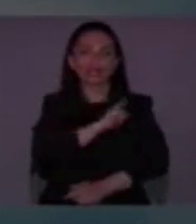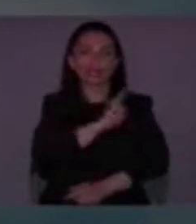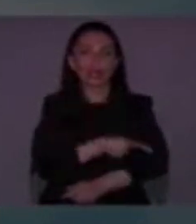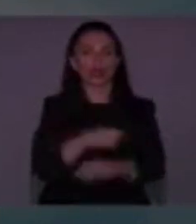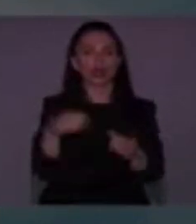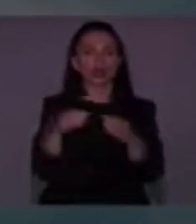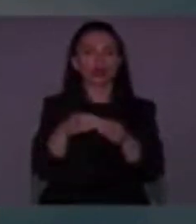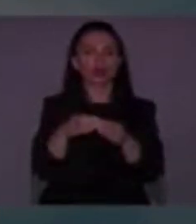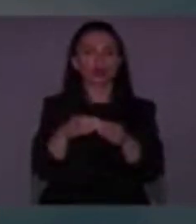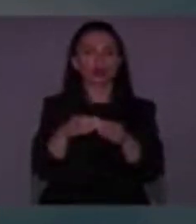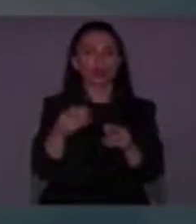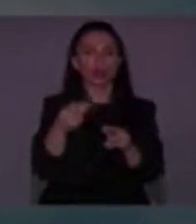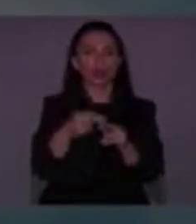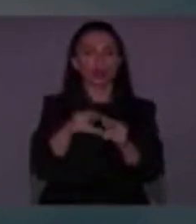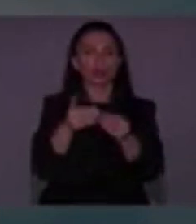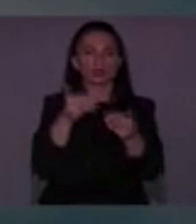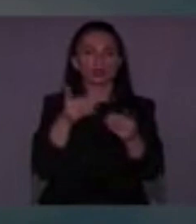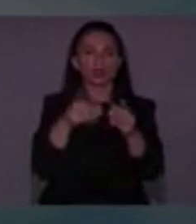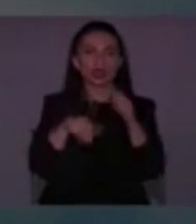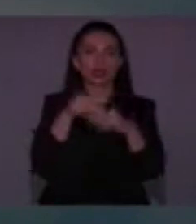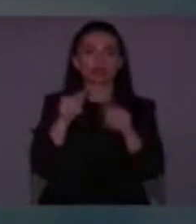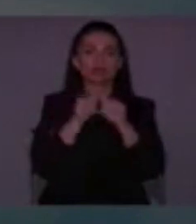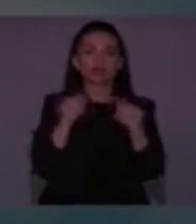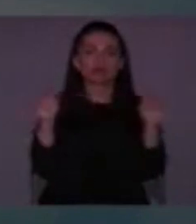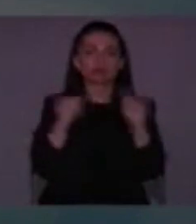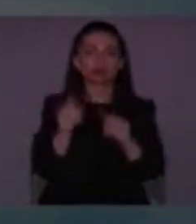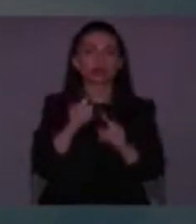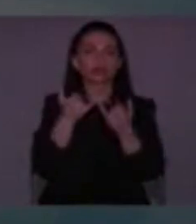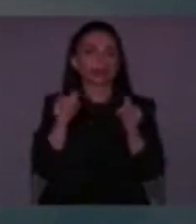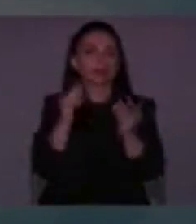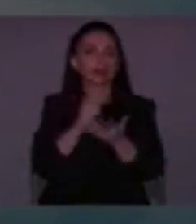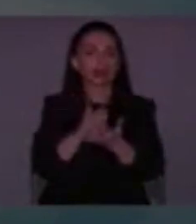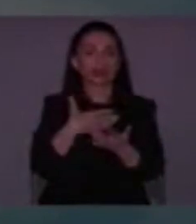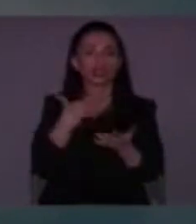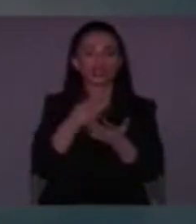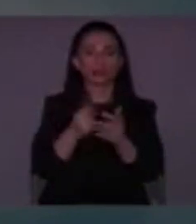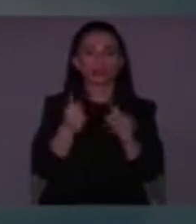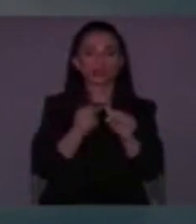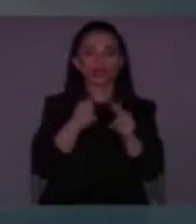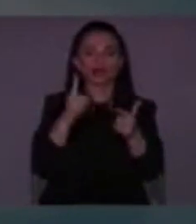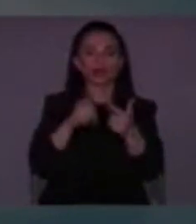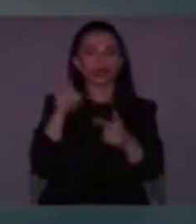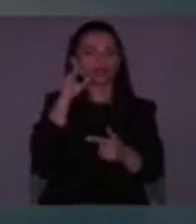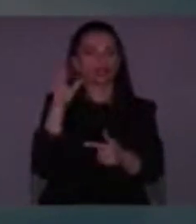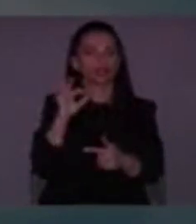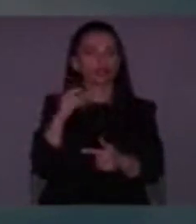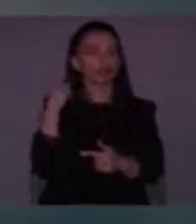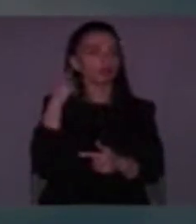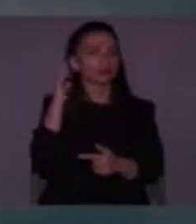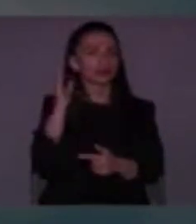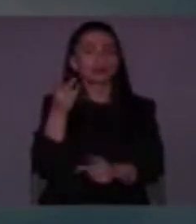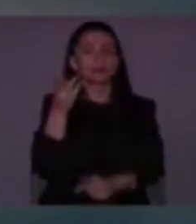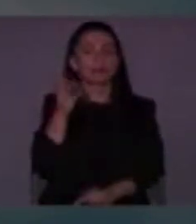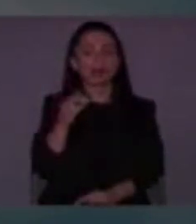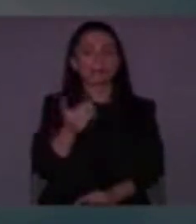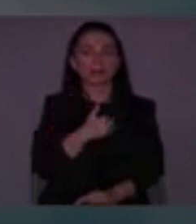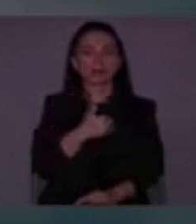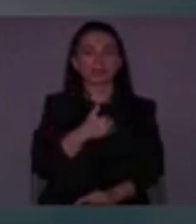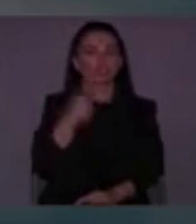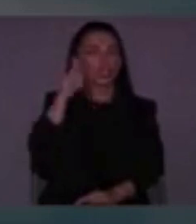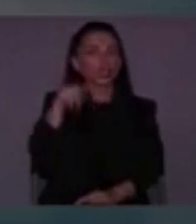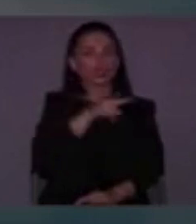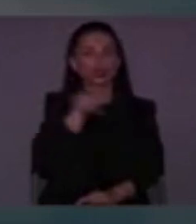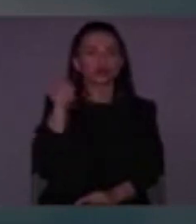გუნდი. ამ წინასაარჩევნო მარათონში რასაკვირველია, ჩემი სახელი და გვარი ხშირად გაიჟღერებს, მაგრამ მინდა ისოდეთ,